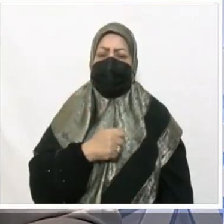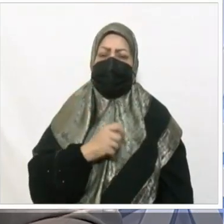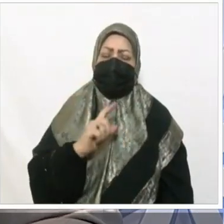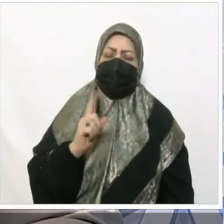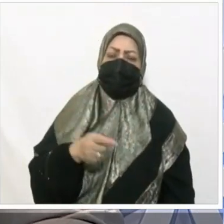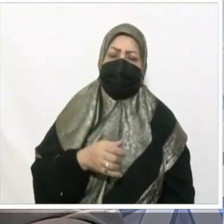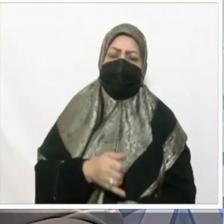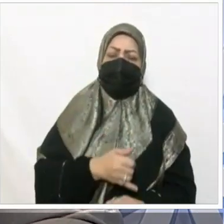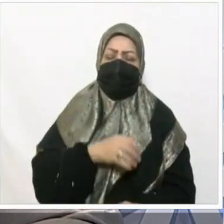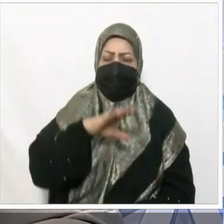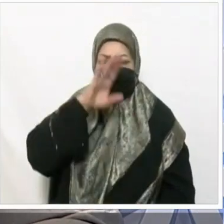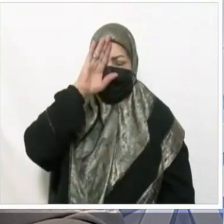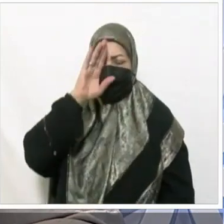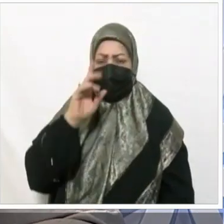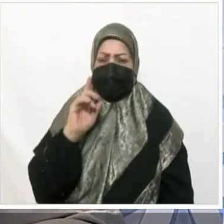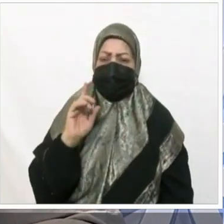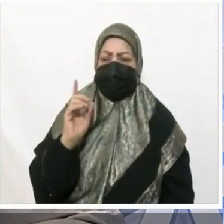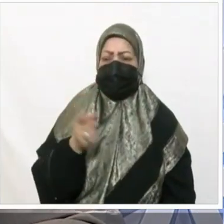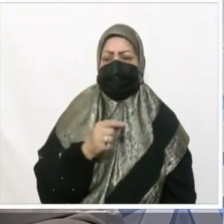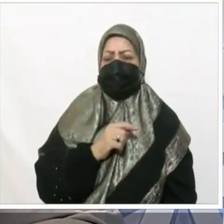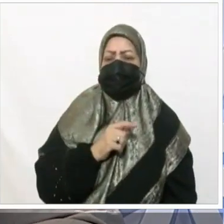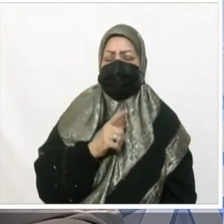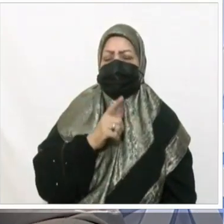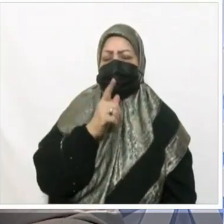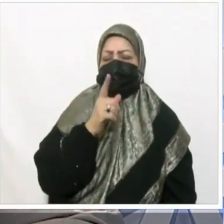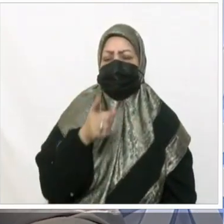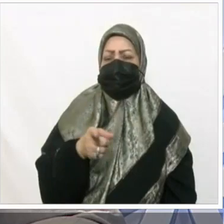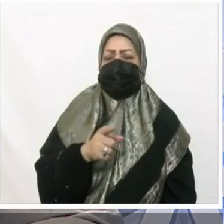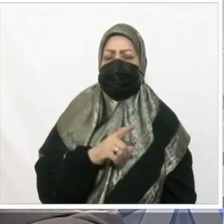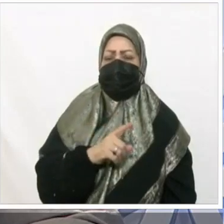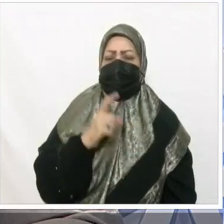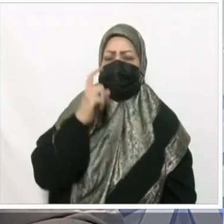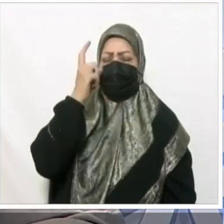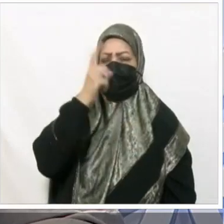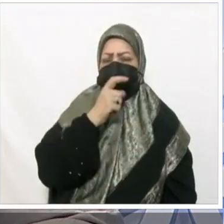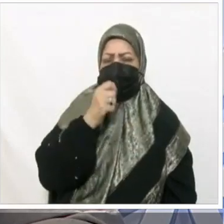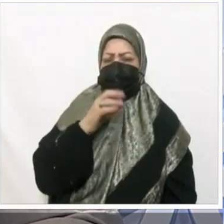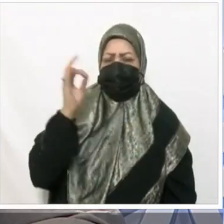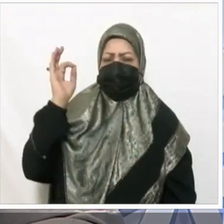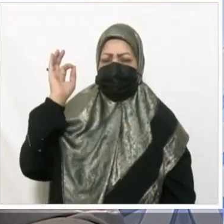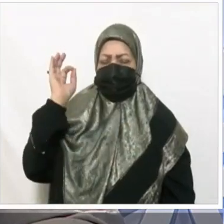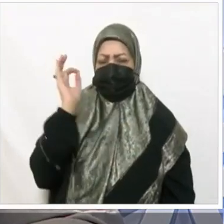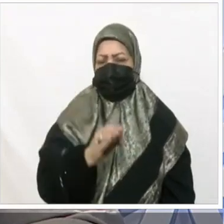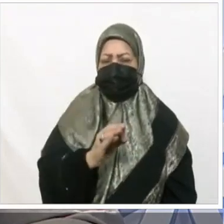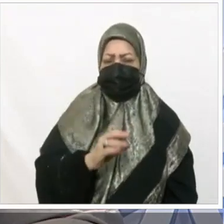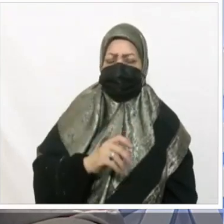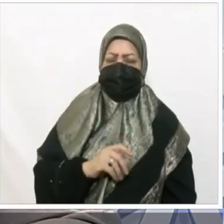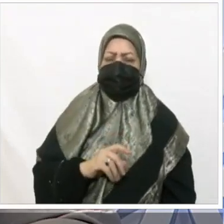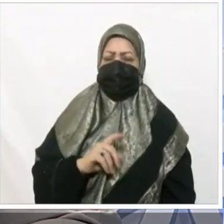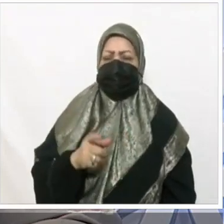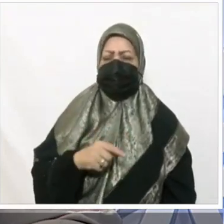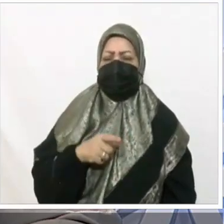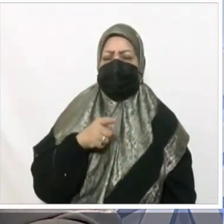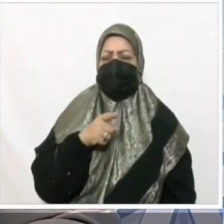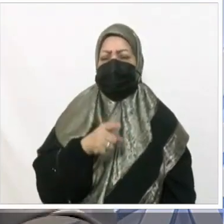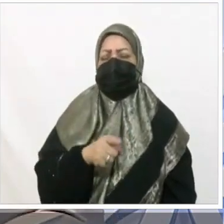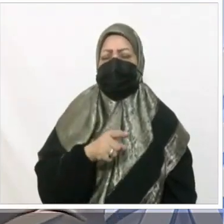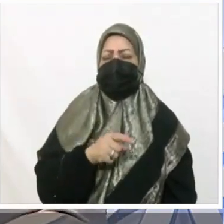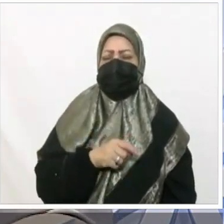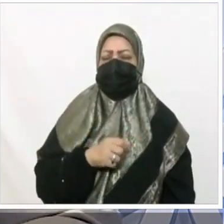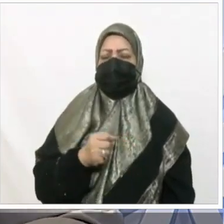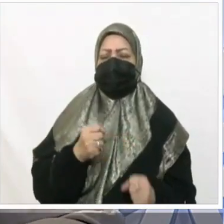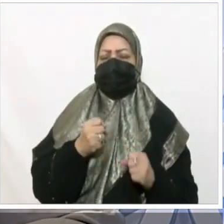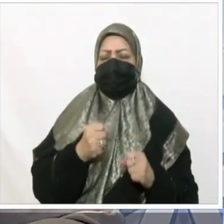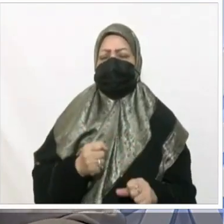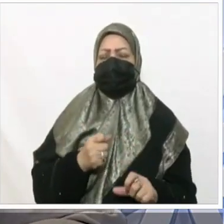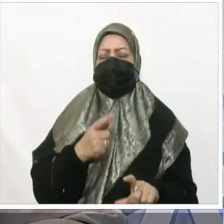فإنه يغضب عليك غضبا شديدا، وربما وصفك بالتعصب أو بترك السنة. ومن